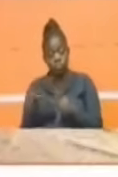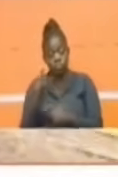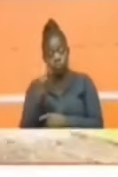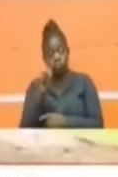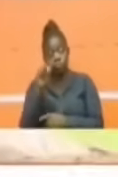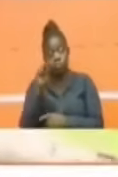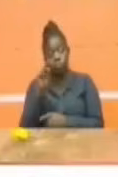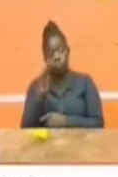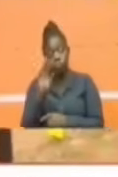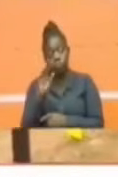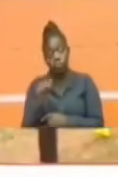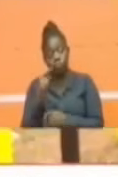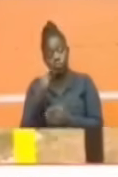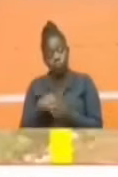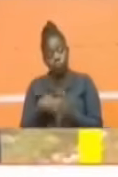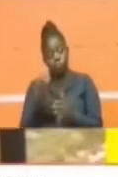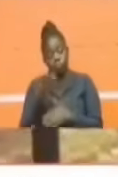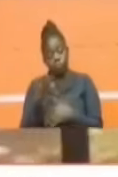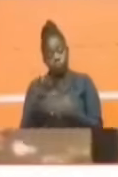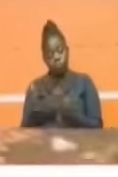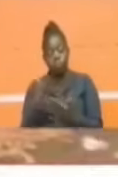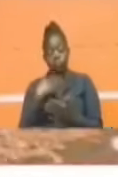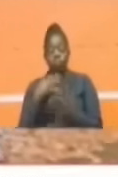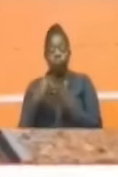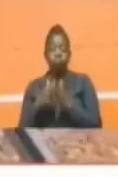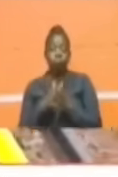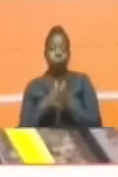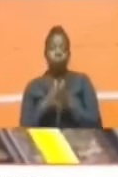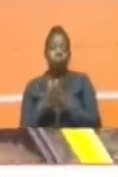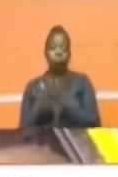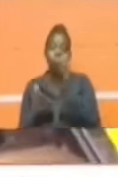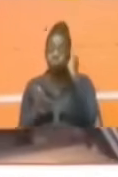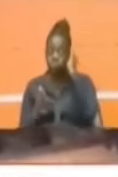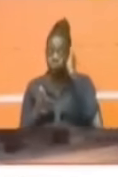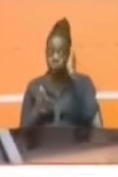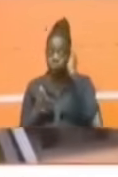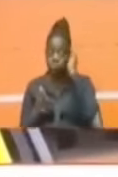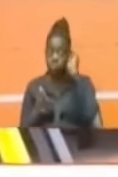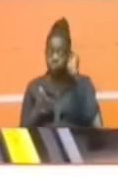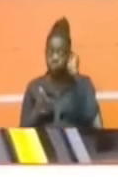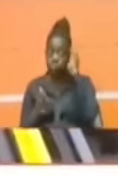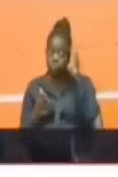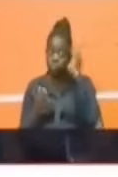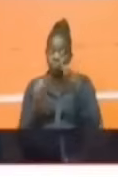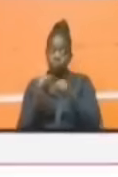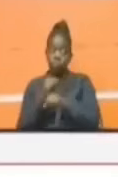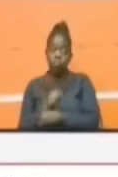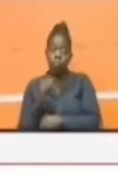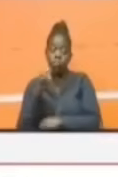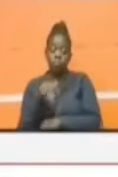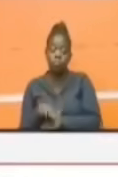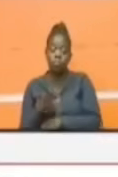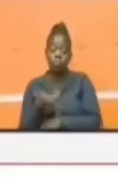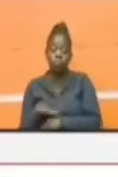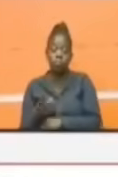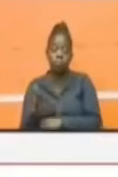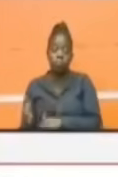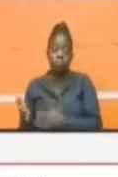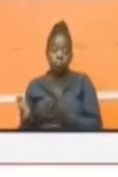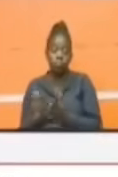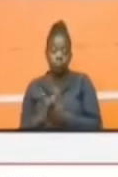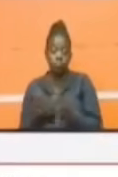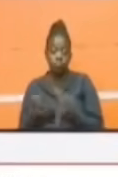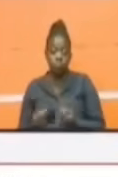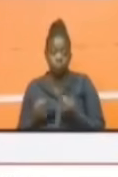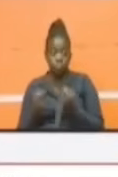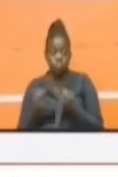ategeezezza Uganda yeetaaganye entambula y'eggaali y'omukka naddala olw'okwewala akalipagano k'ebidduka. Entambula y'eggaali y'omukka